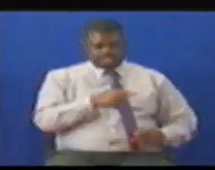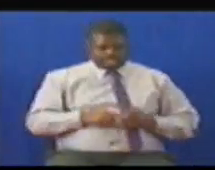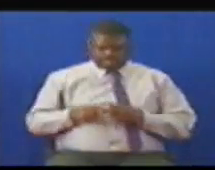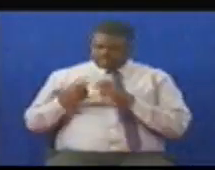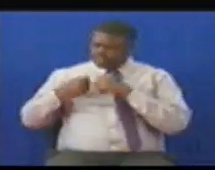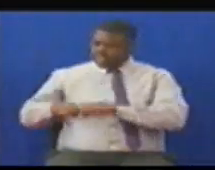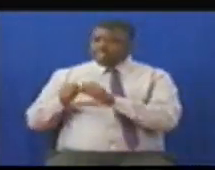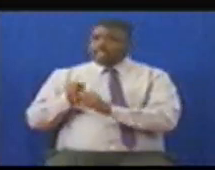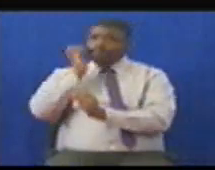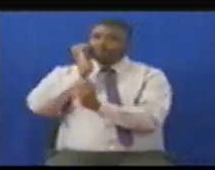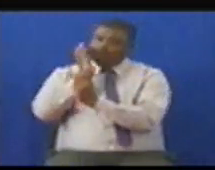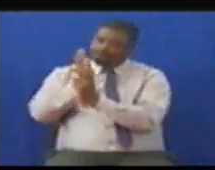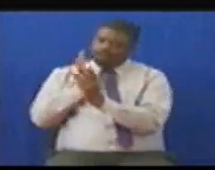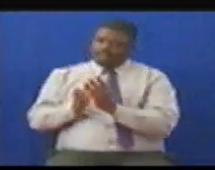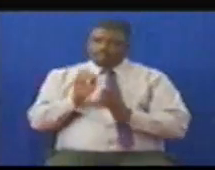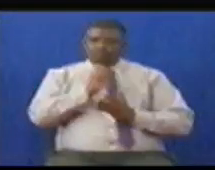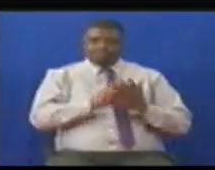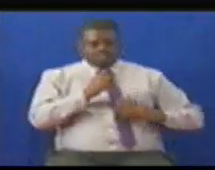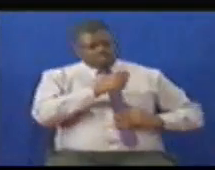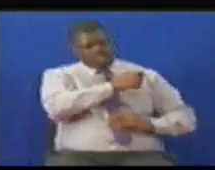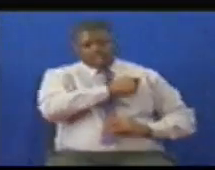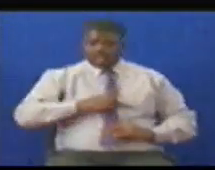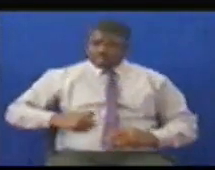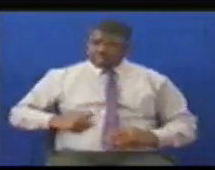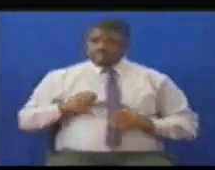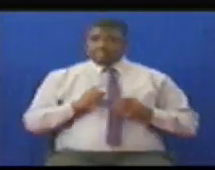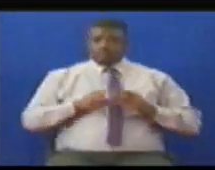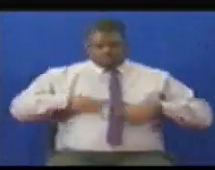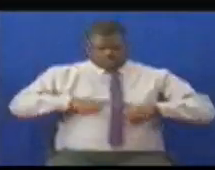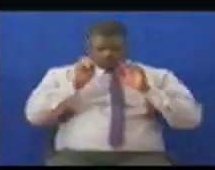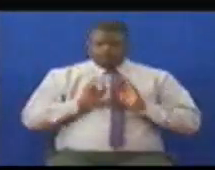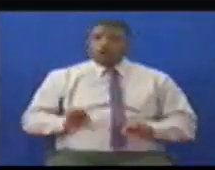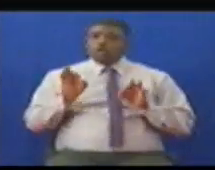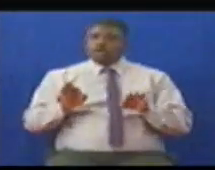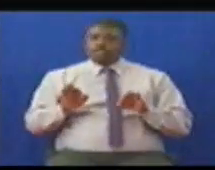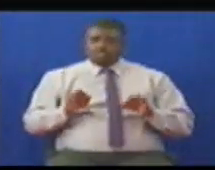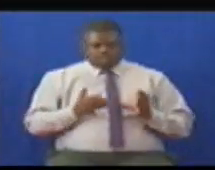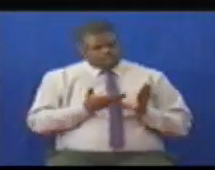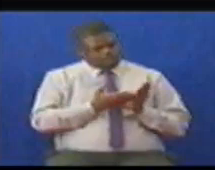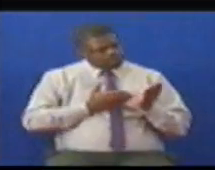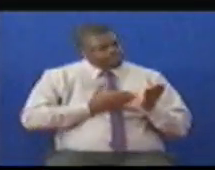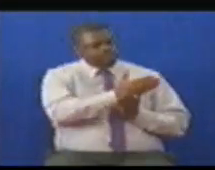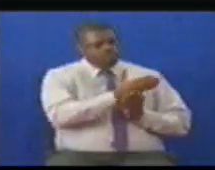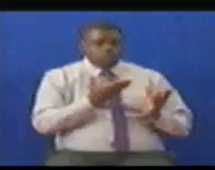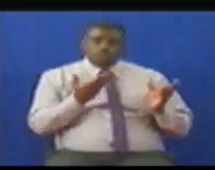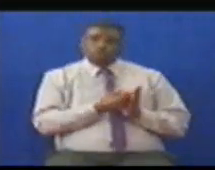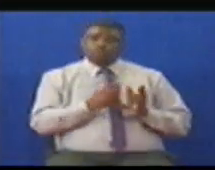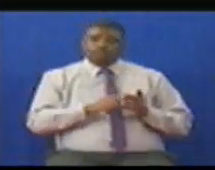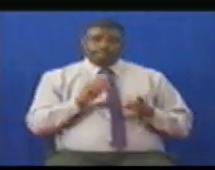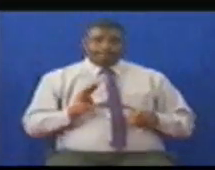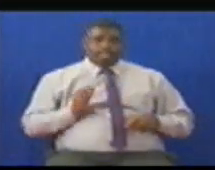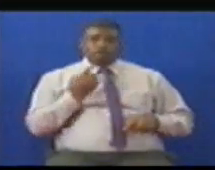kutekeleza malengo yaliyokusudiwa, ofisi ya Rais Management ya utumishi wa umma na utawala bora inaomba kuidhinishwa jumla ya shilingi